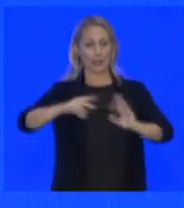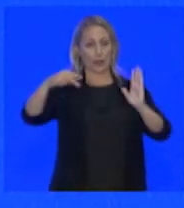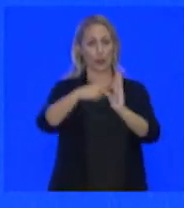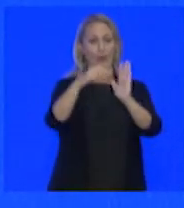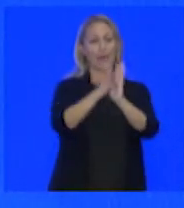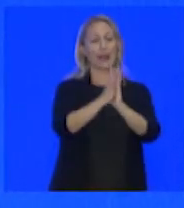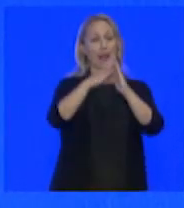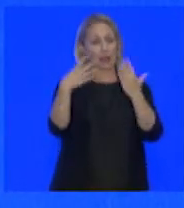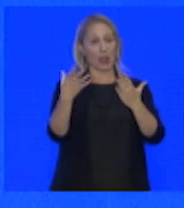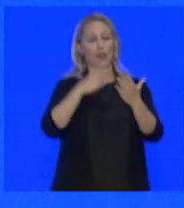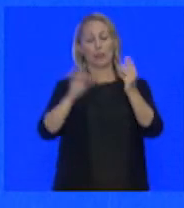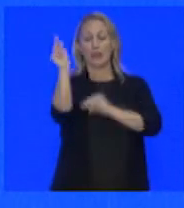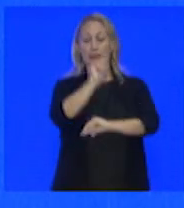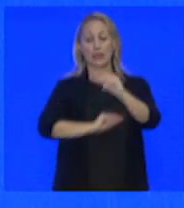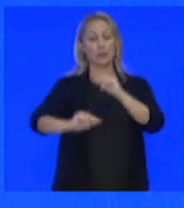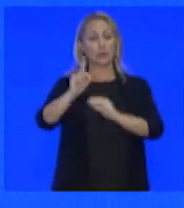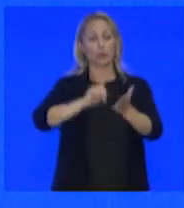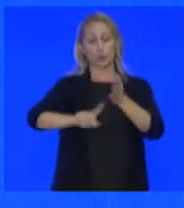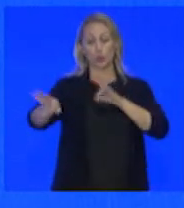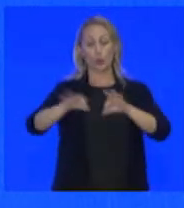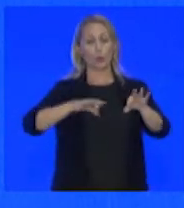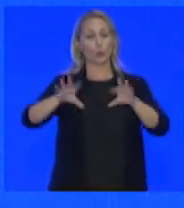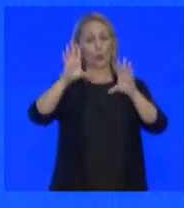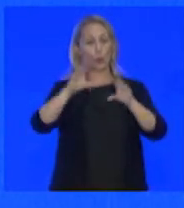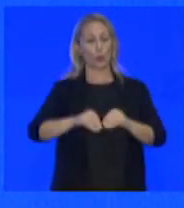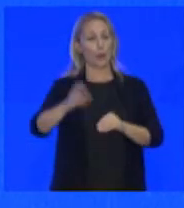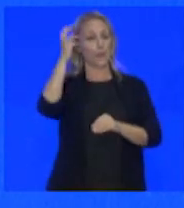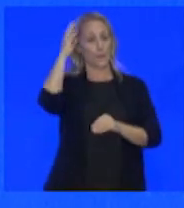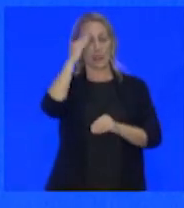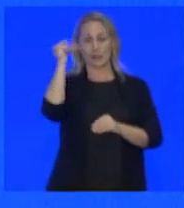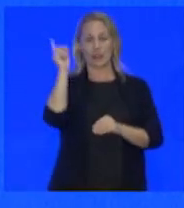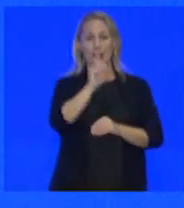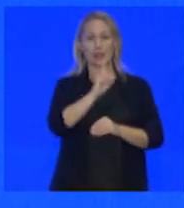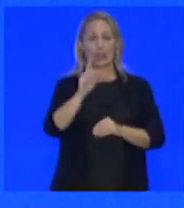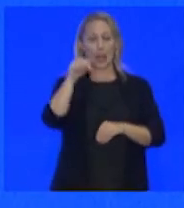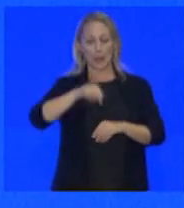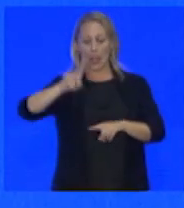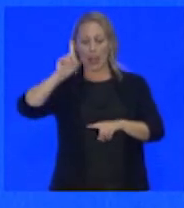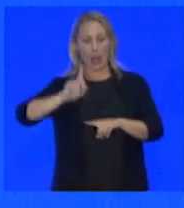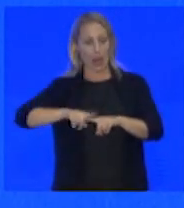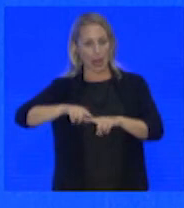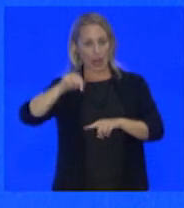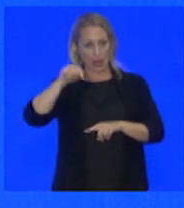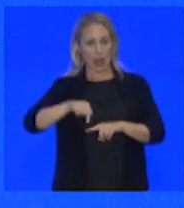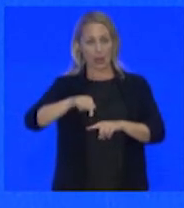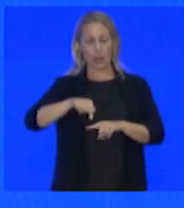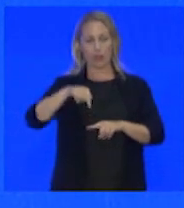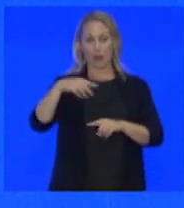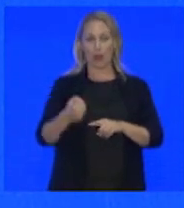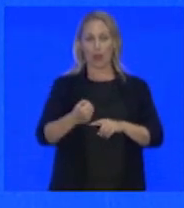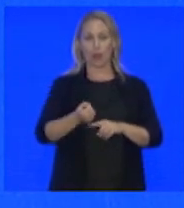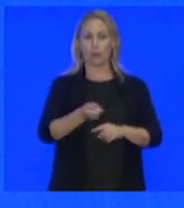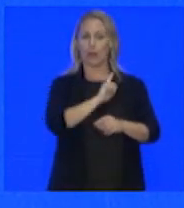Δεν πρέπει να ξεχνάμε ότι, όπως και η Ινδία, έτσι και η Ελλάδα, έχουμε μία πολύ